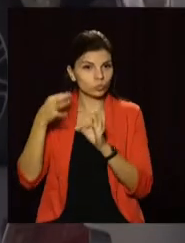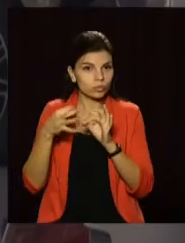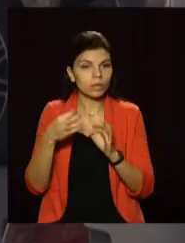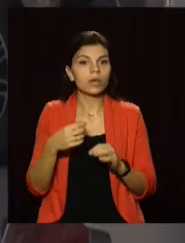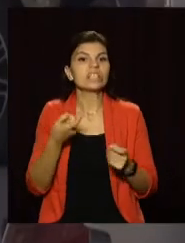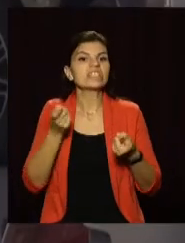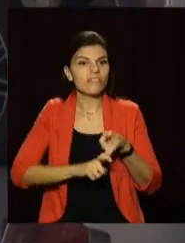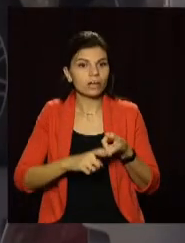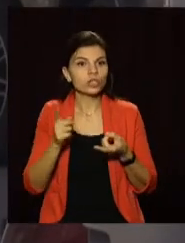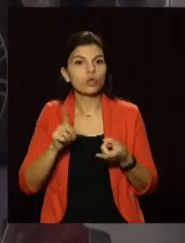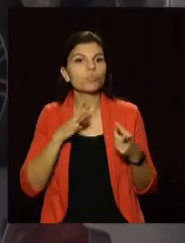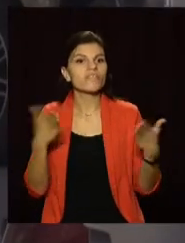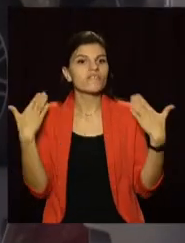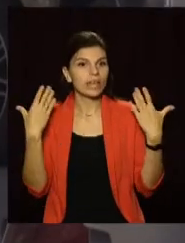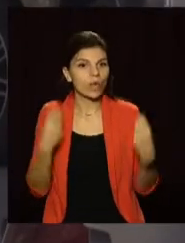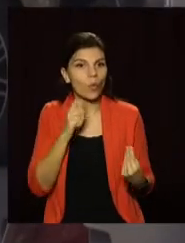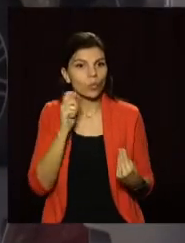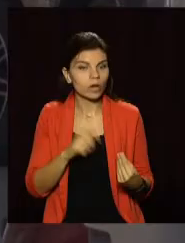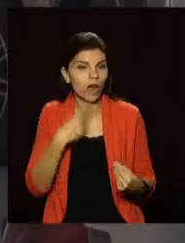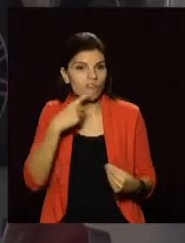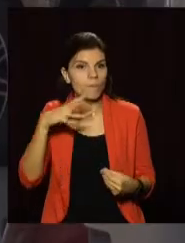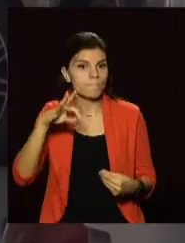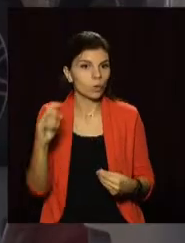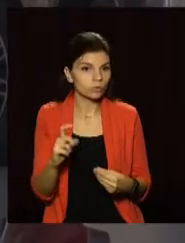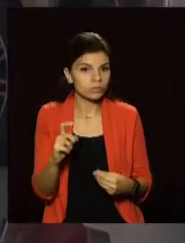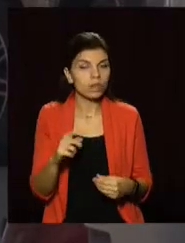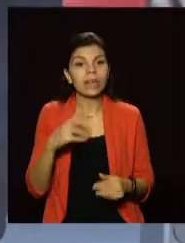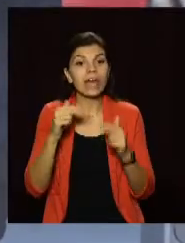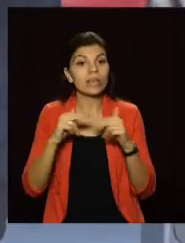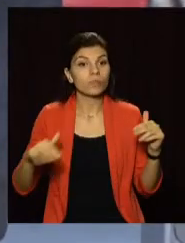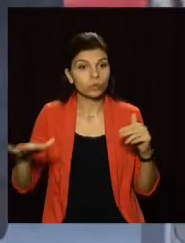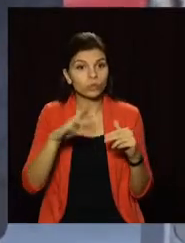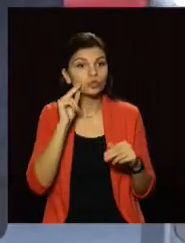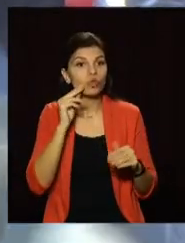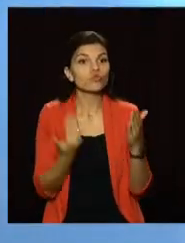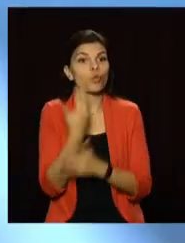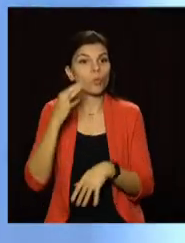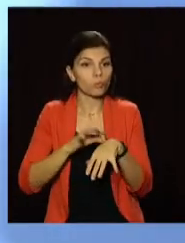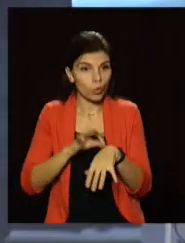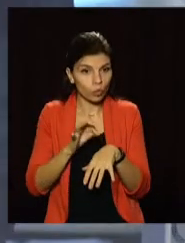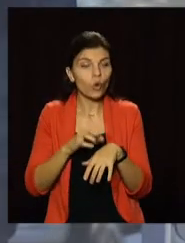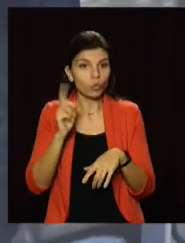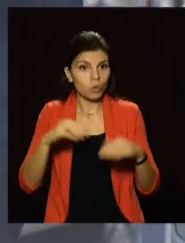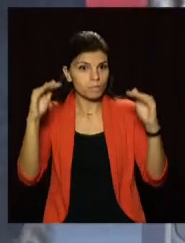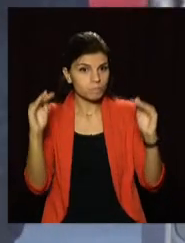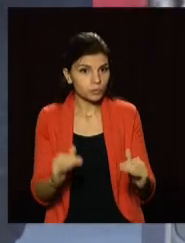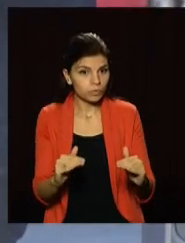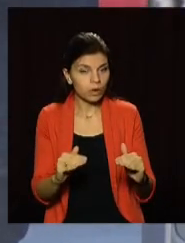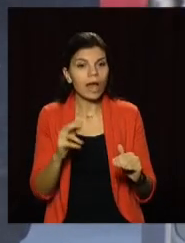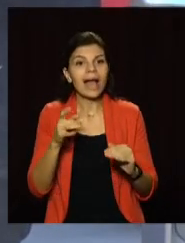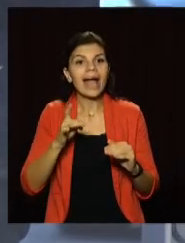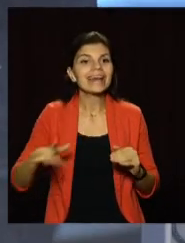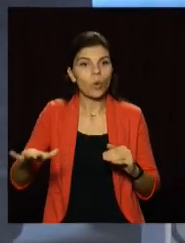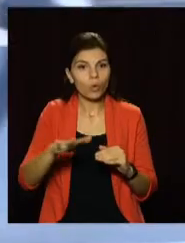все пов'язаний з вихідним днем Україні, кажуть у МОЗ. На Дніпропетровщині число нових недужих також зменшилося. У